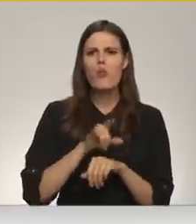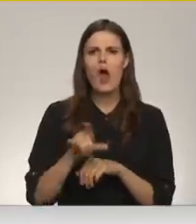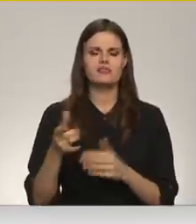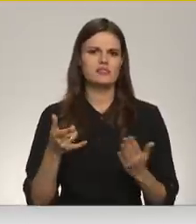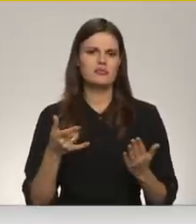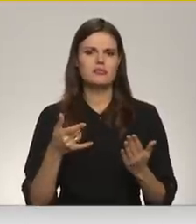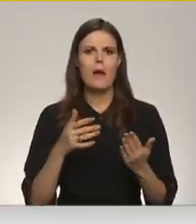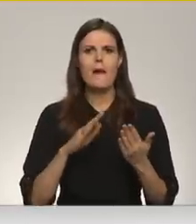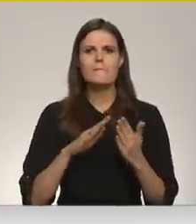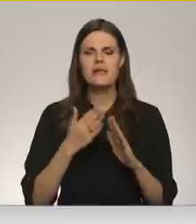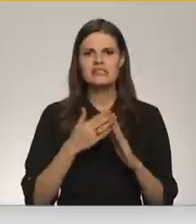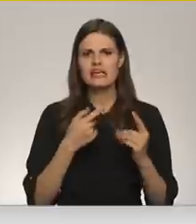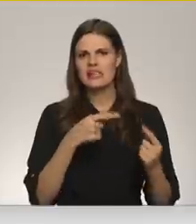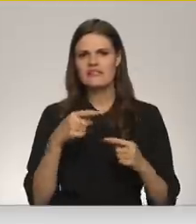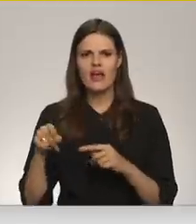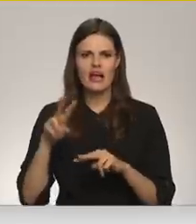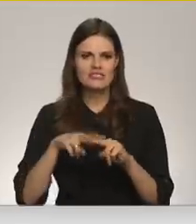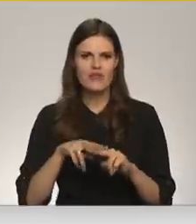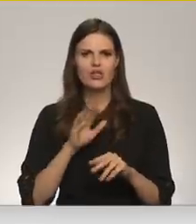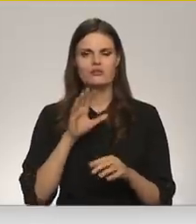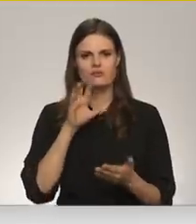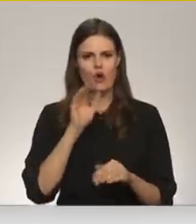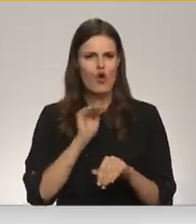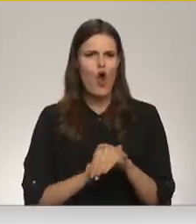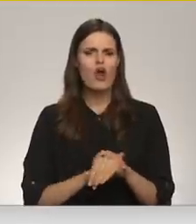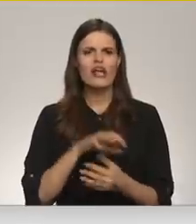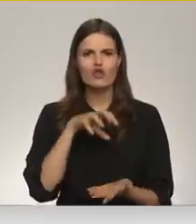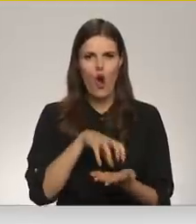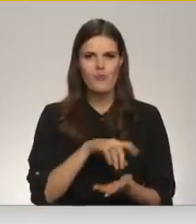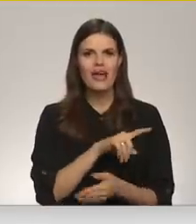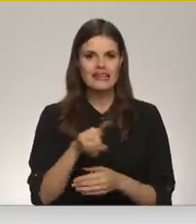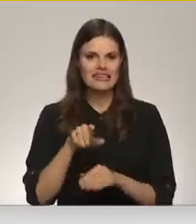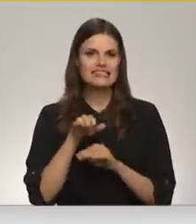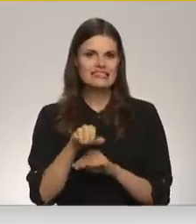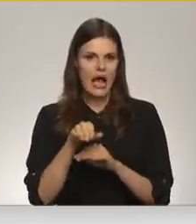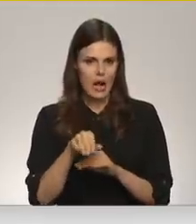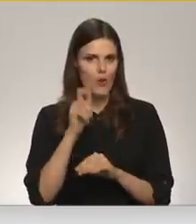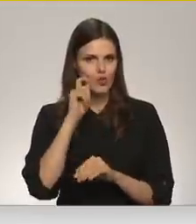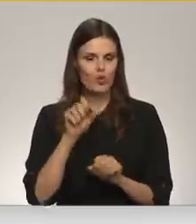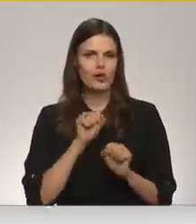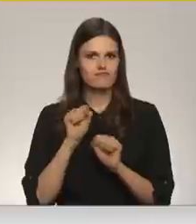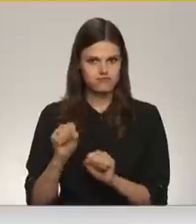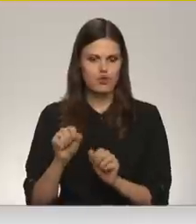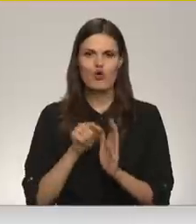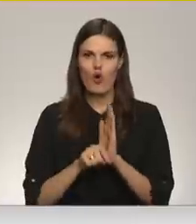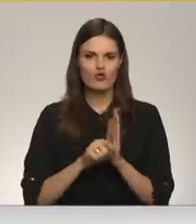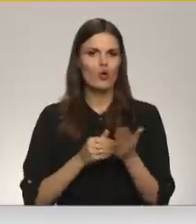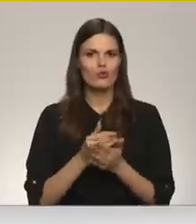vairākās pilsētās arī noteikti objekti ir saglabāti no Ukrainas puses, tātad kontroli pār